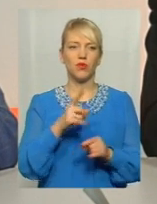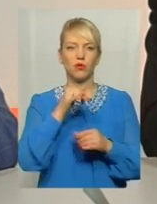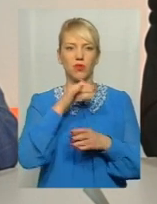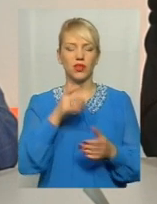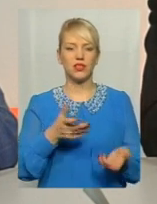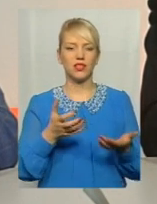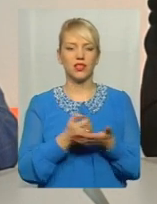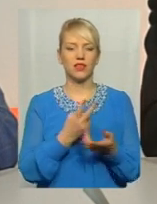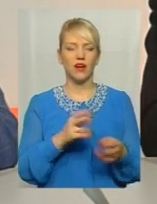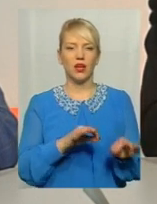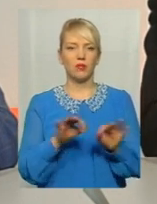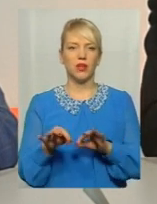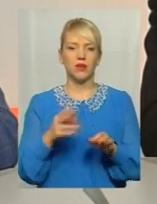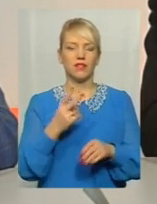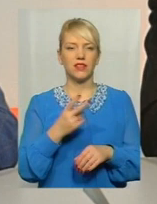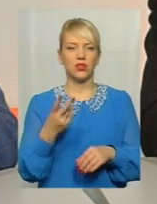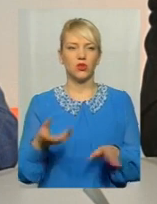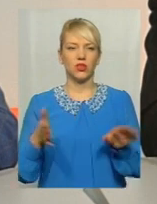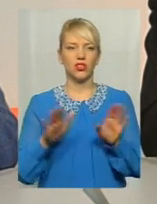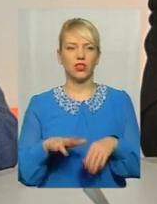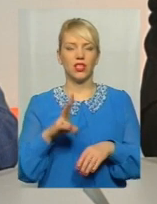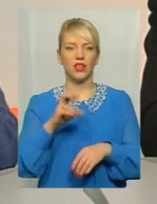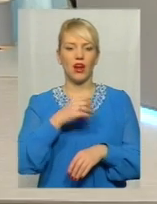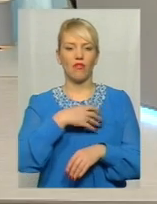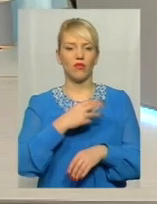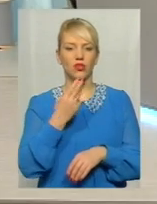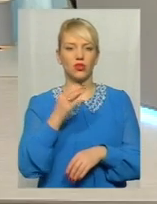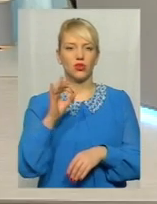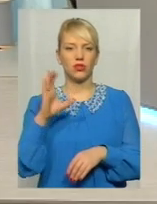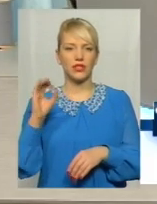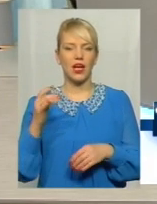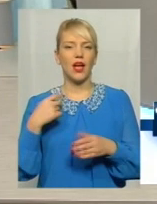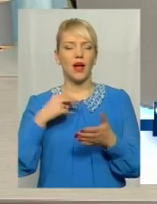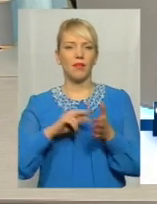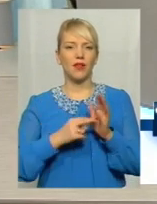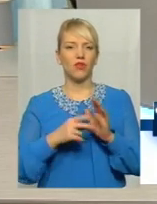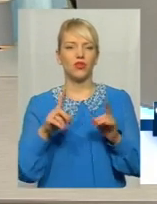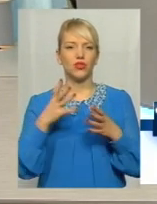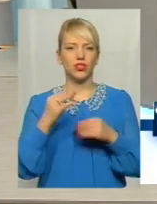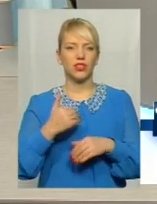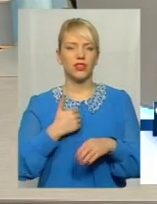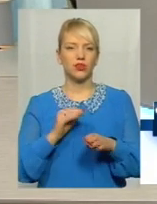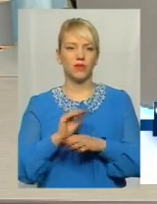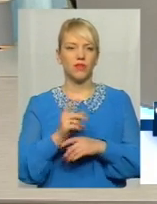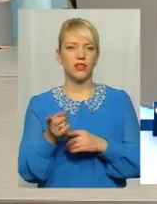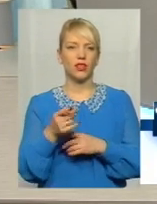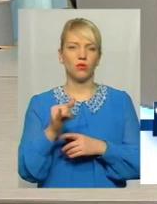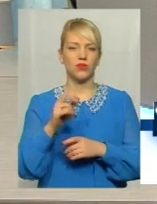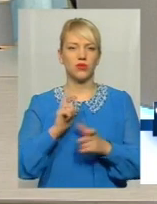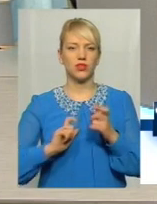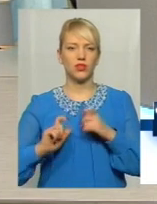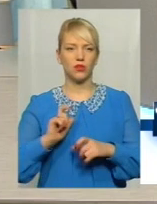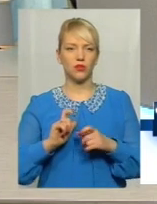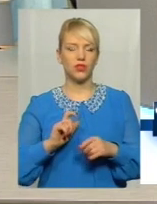перевізника. 22-й ми залишили на Львівському шосе, хоча планували, що він має працювати по Тернопільській і по Інститутській.